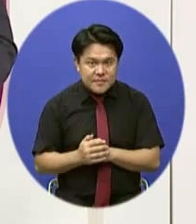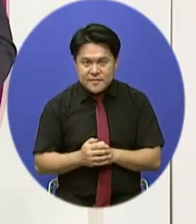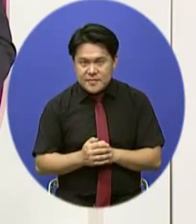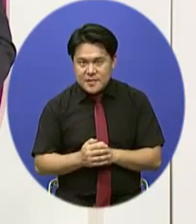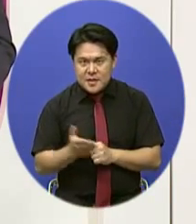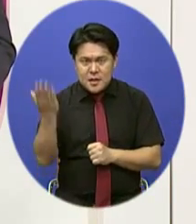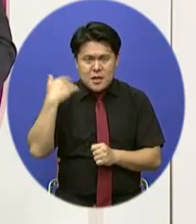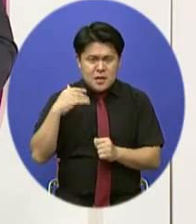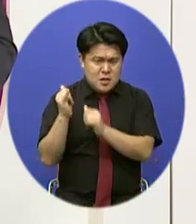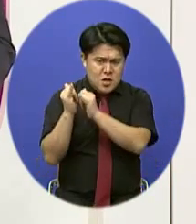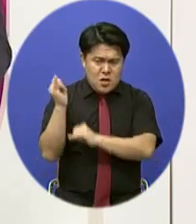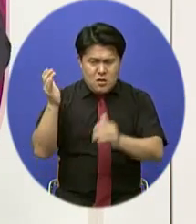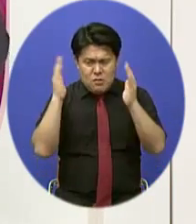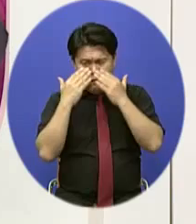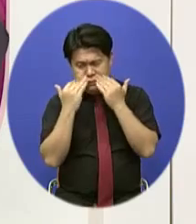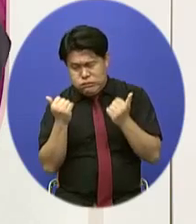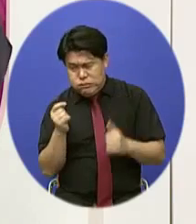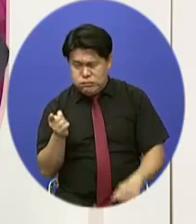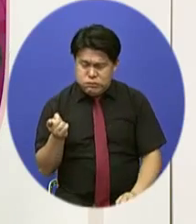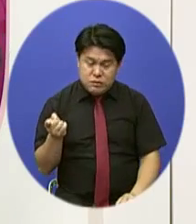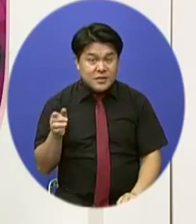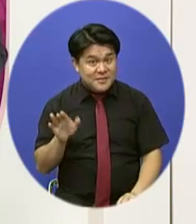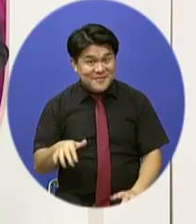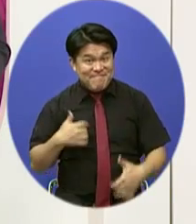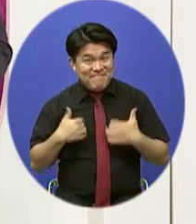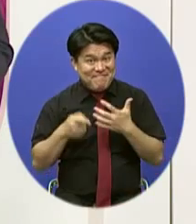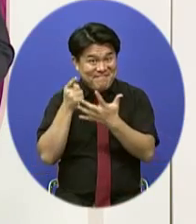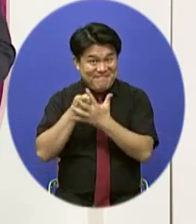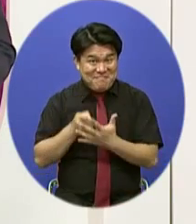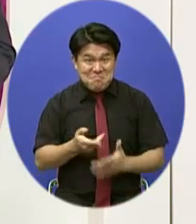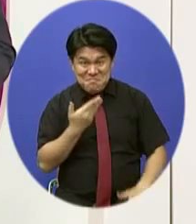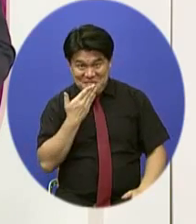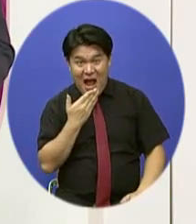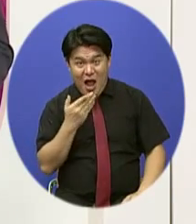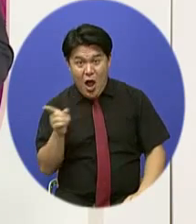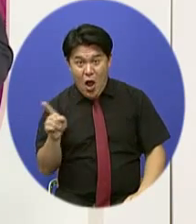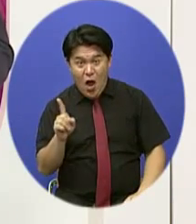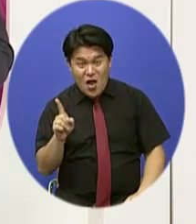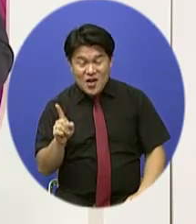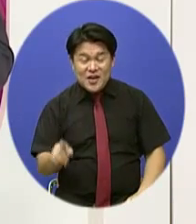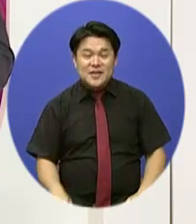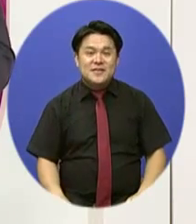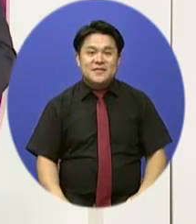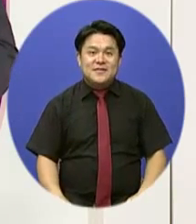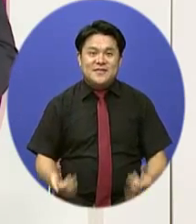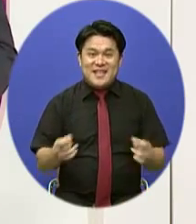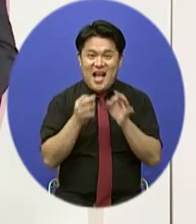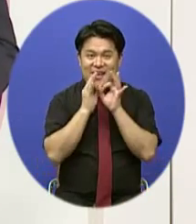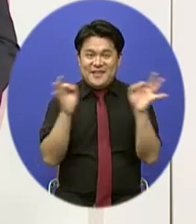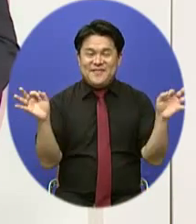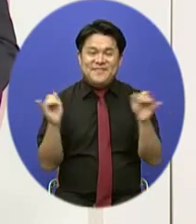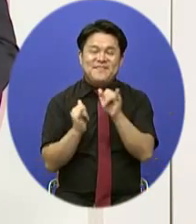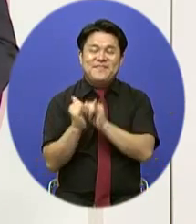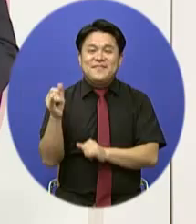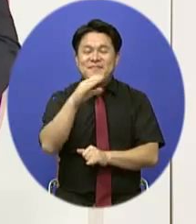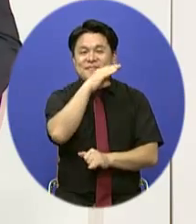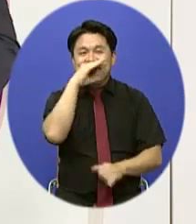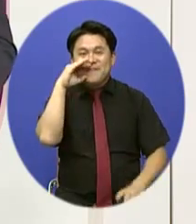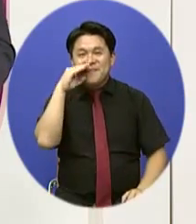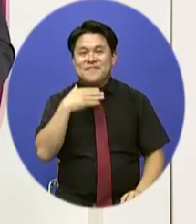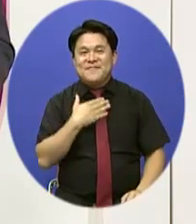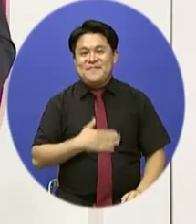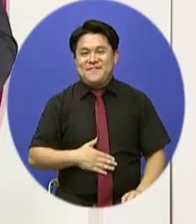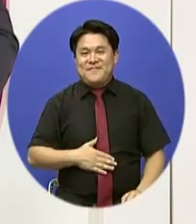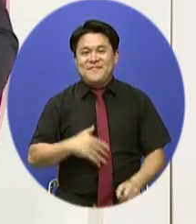뭐 지루했던 역사를 네. 재미나게 또 우리 함께 풀어보는 시간이 그렇습니다. 돌아왔습니다. 네. 자, 함께 외쳐볼까요? 네.